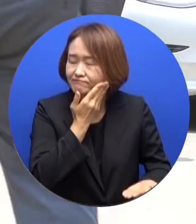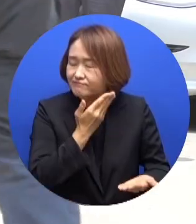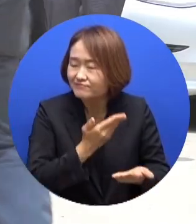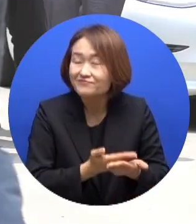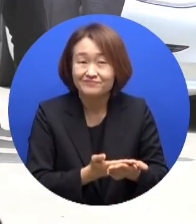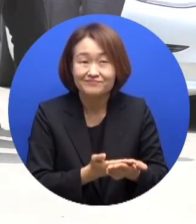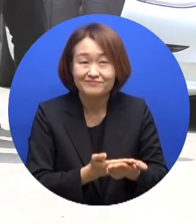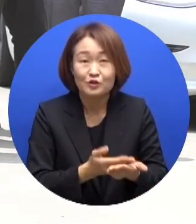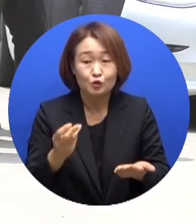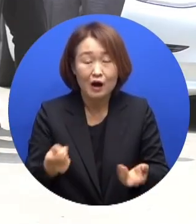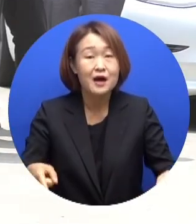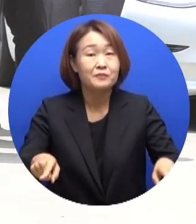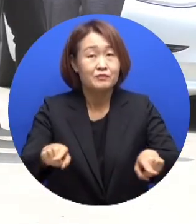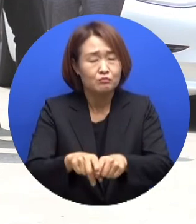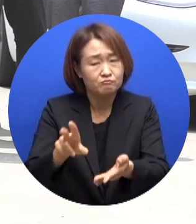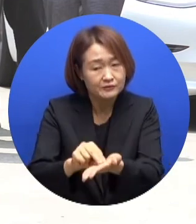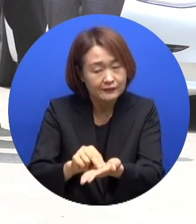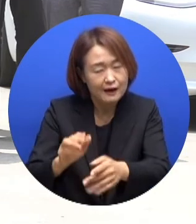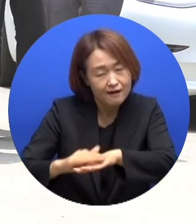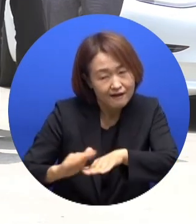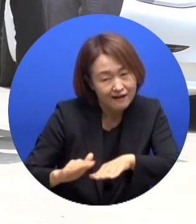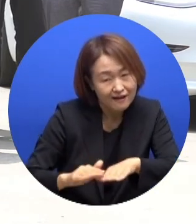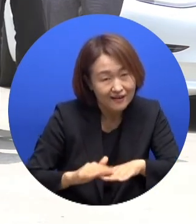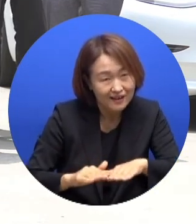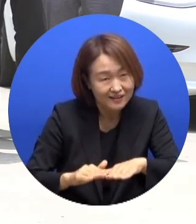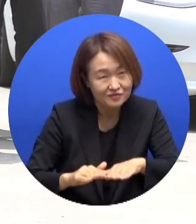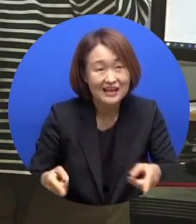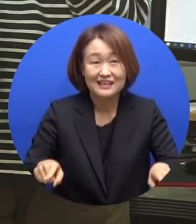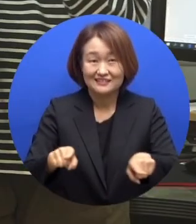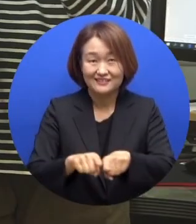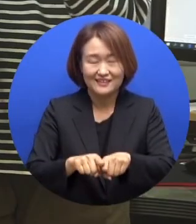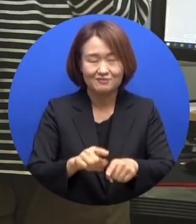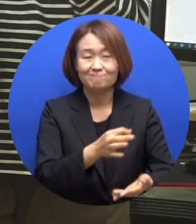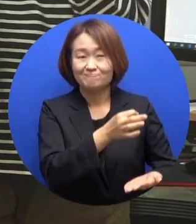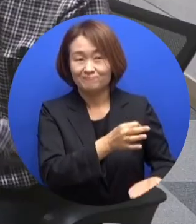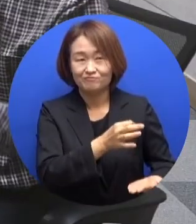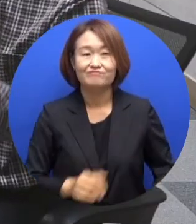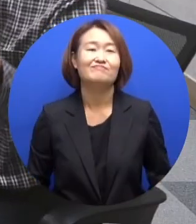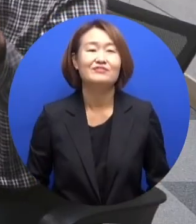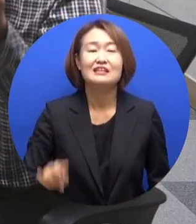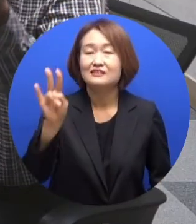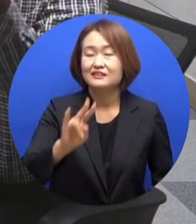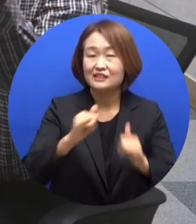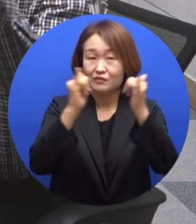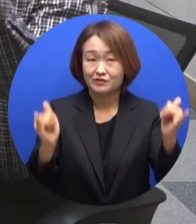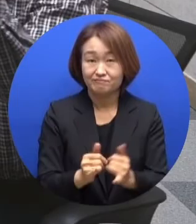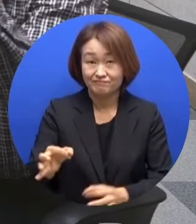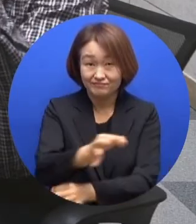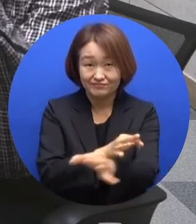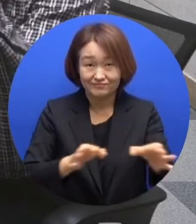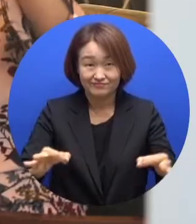여기며 공동체의 문제를 같이 풀어가는 가치의 가치, 시흥시 사회적 경제.